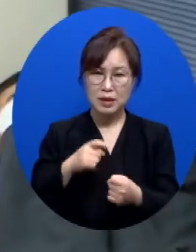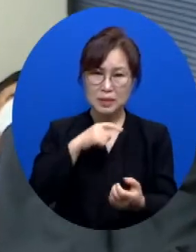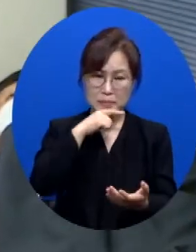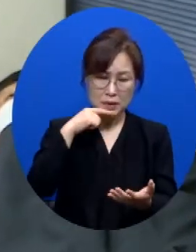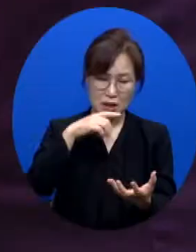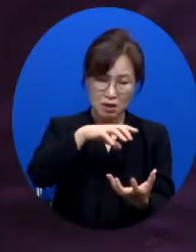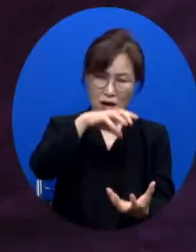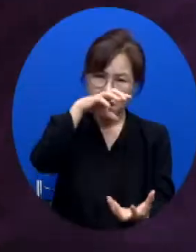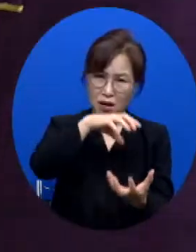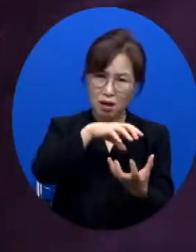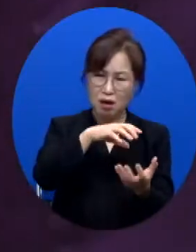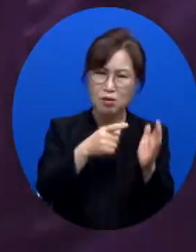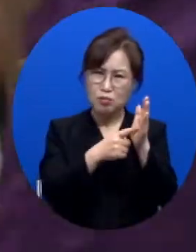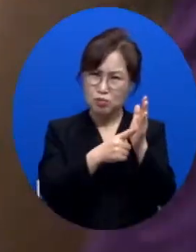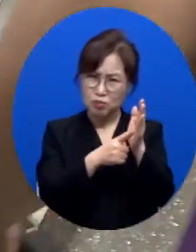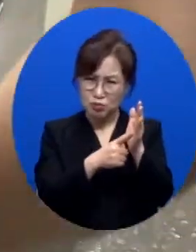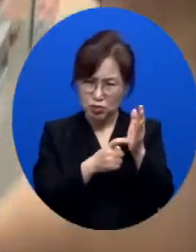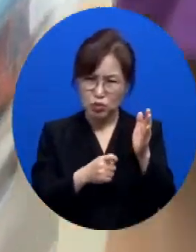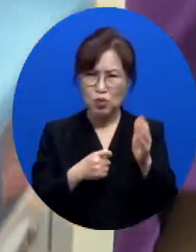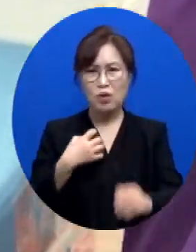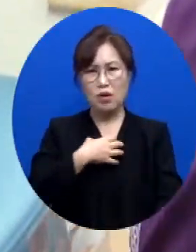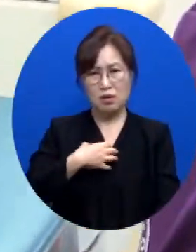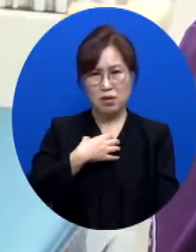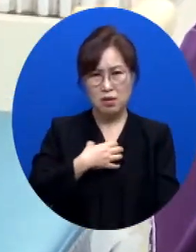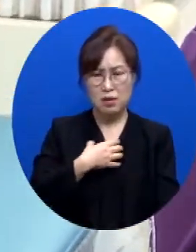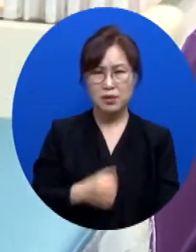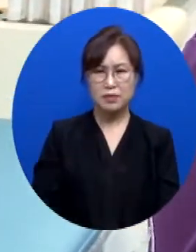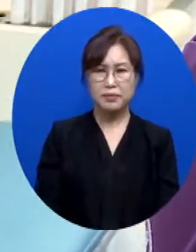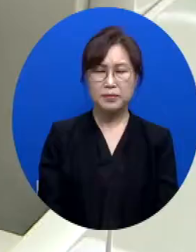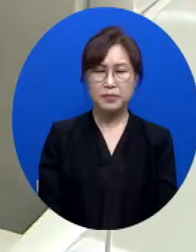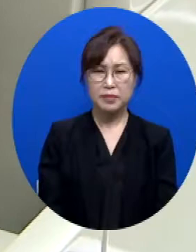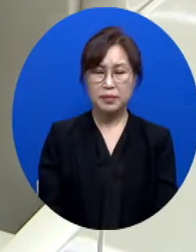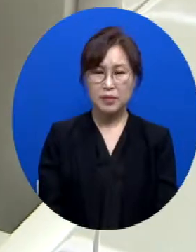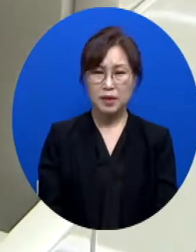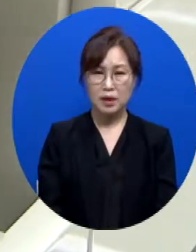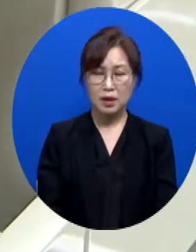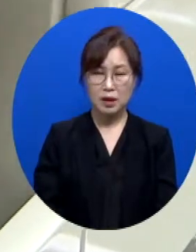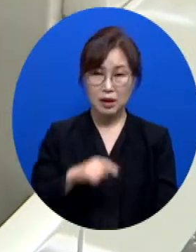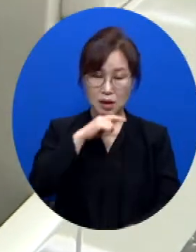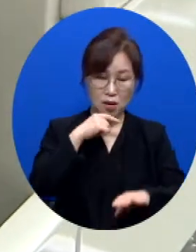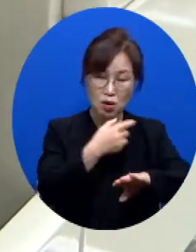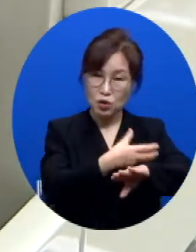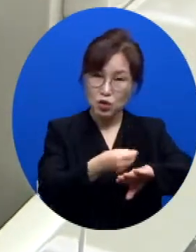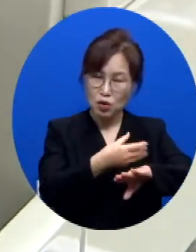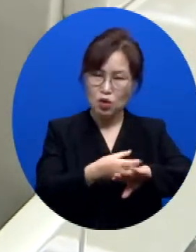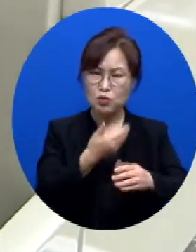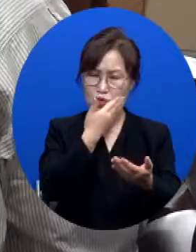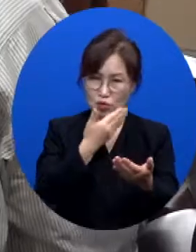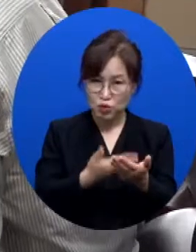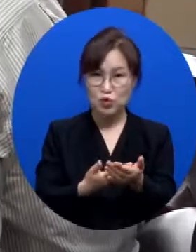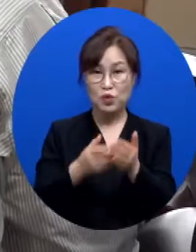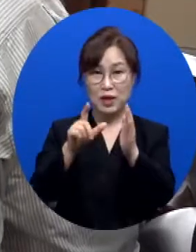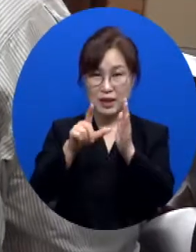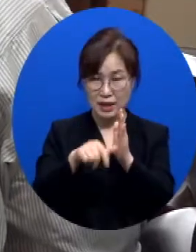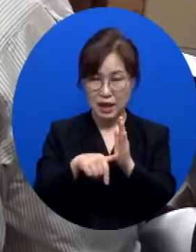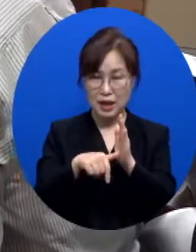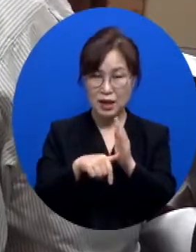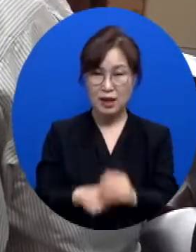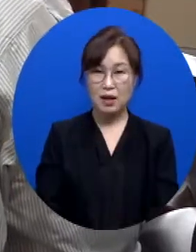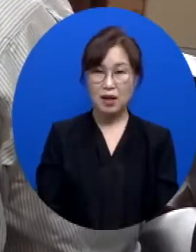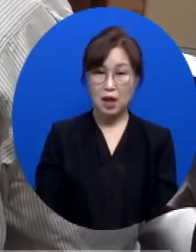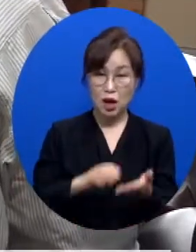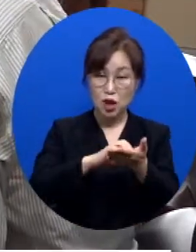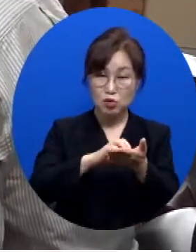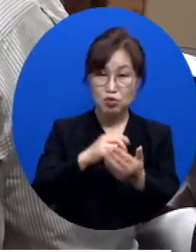현상은 계속될 거란 우려가 높습니다. 어느 때보다 헌혈의 가치가 강조되는 팬데믹 시기. 62번의